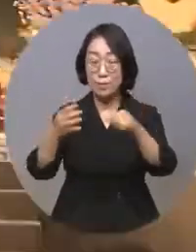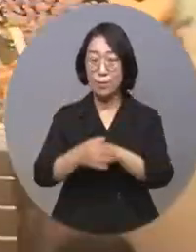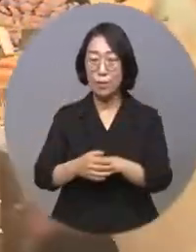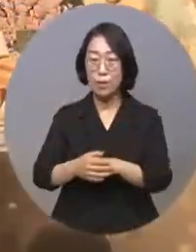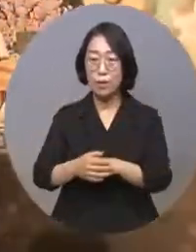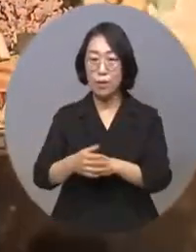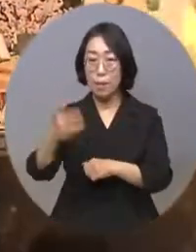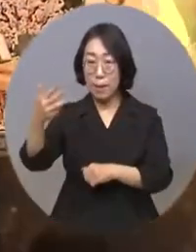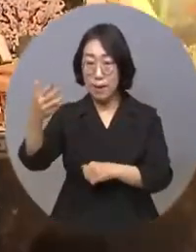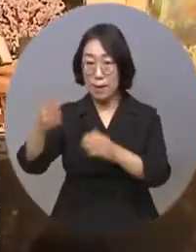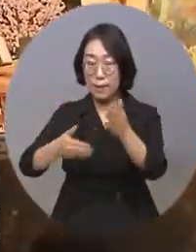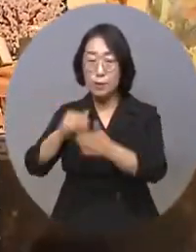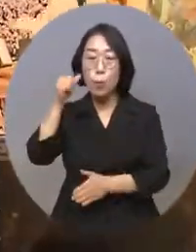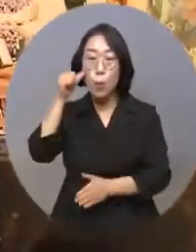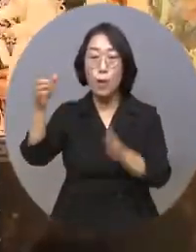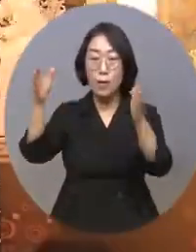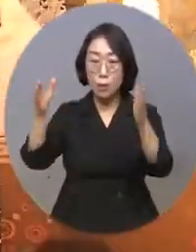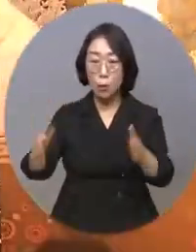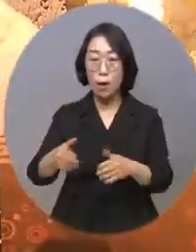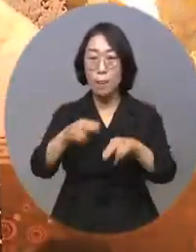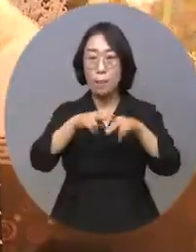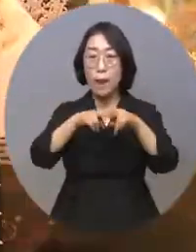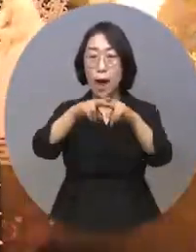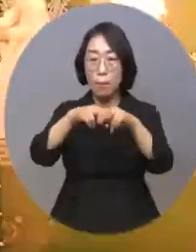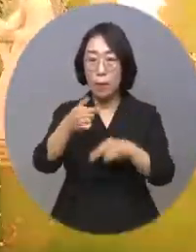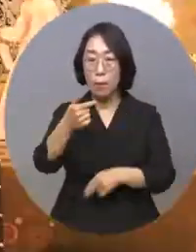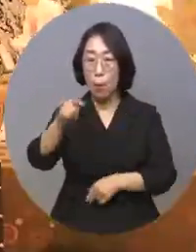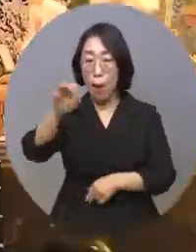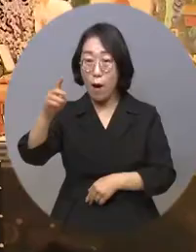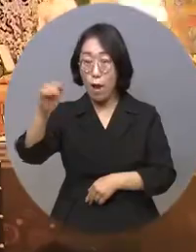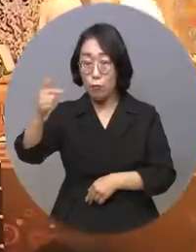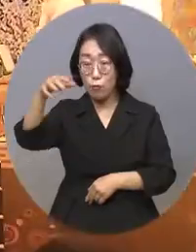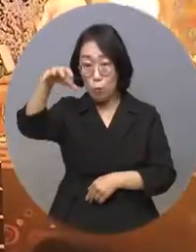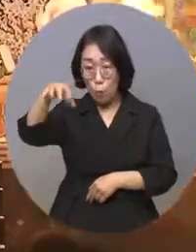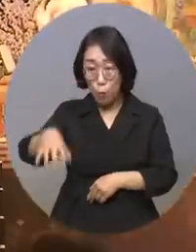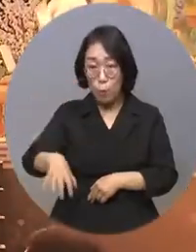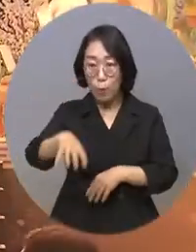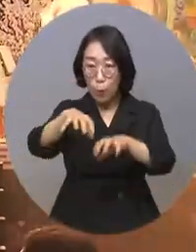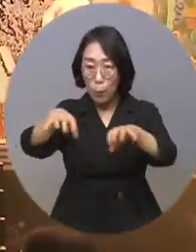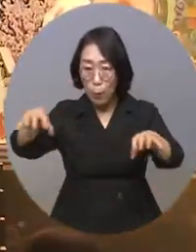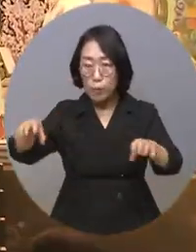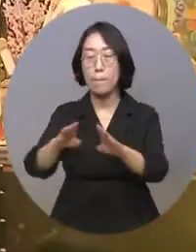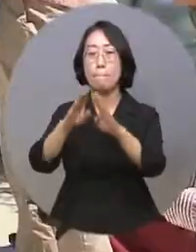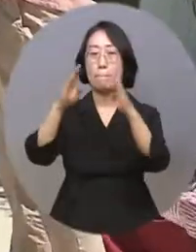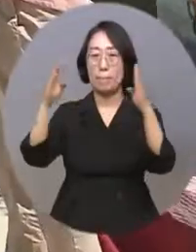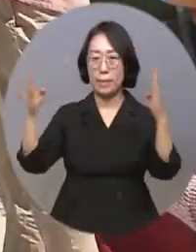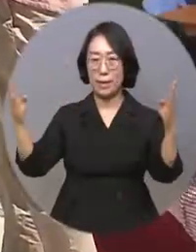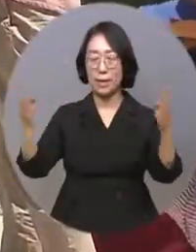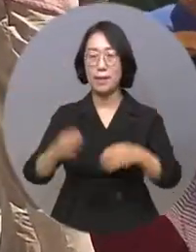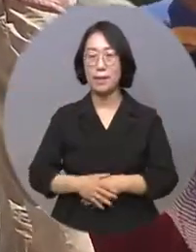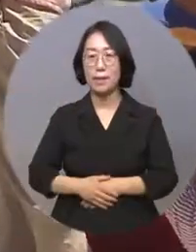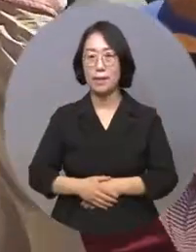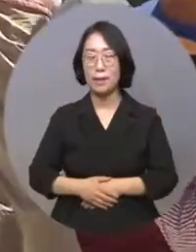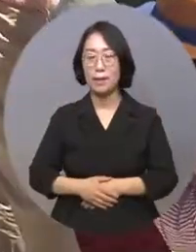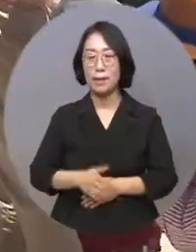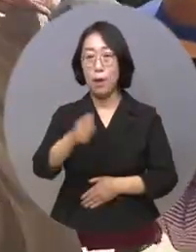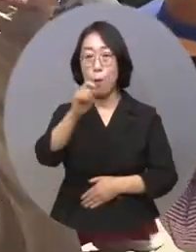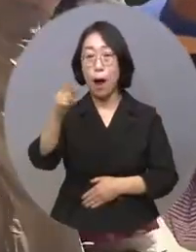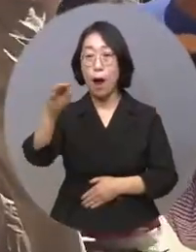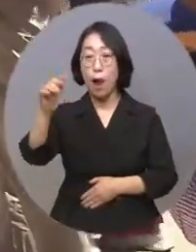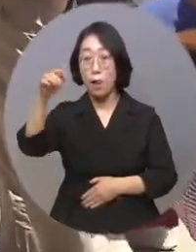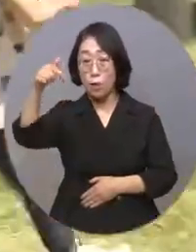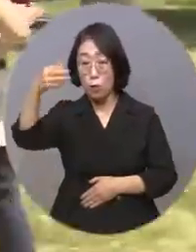5월 8일까지 5일간 남원 광한루원 일원에서 성대하게 개최됐습니다. 광한루원은